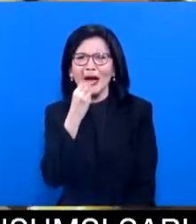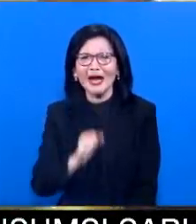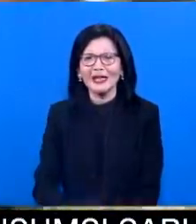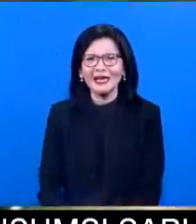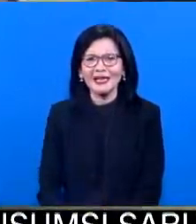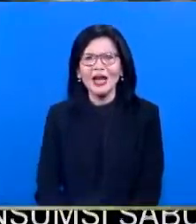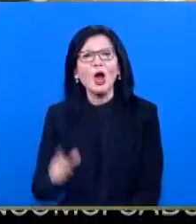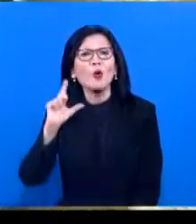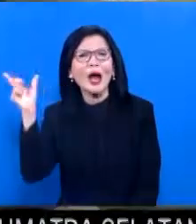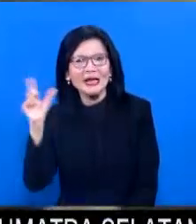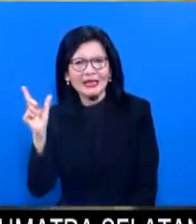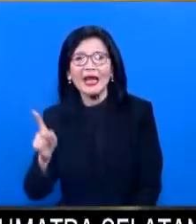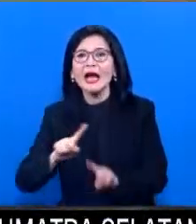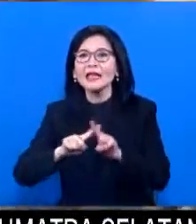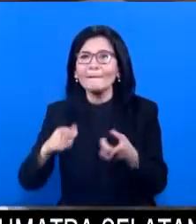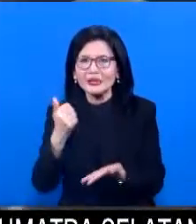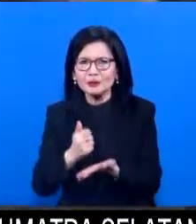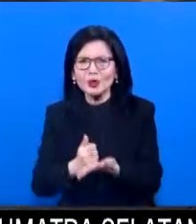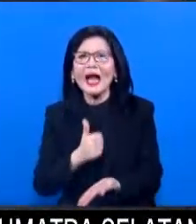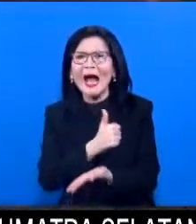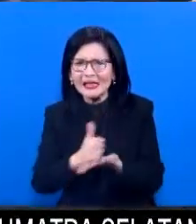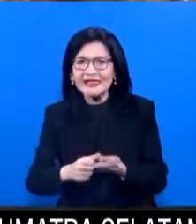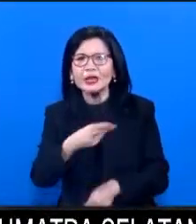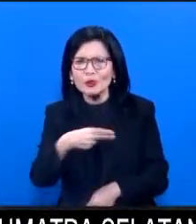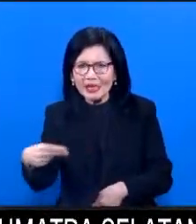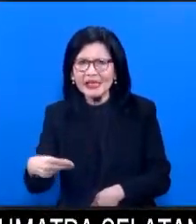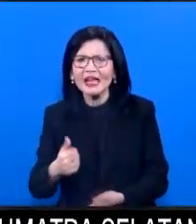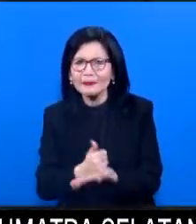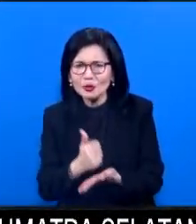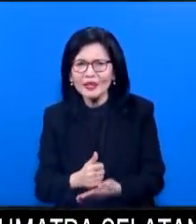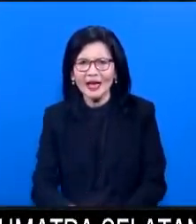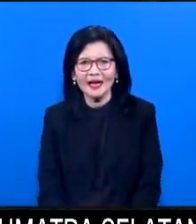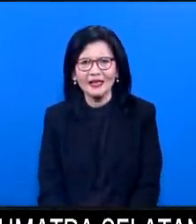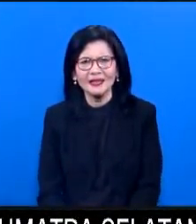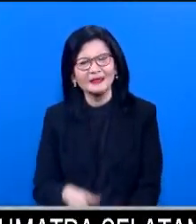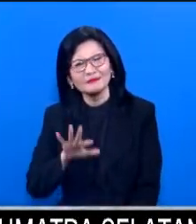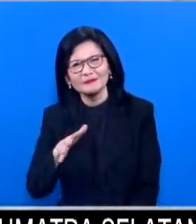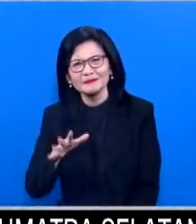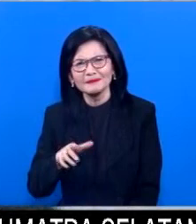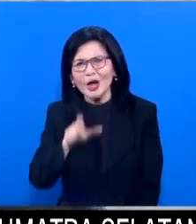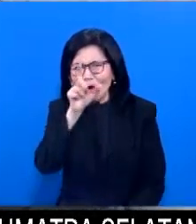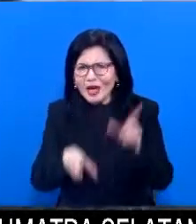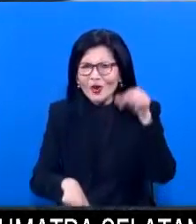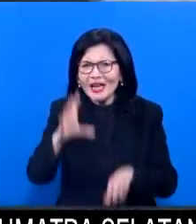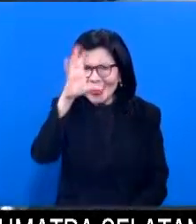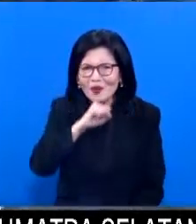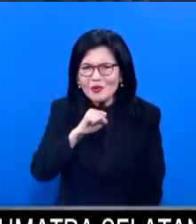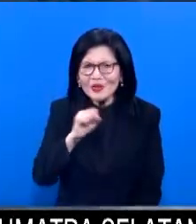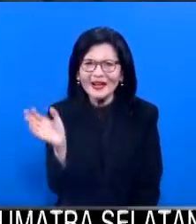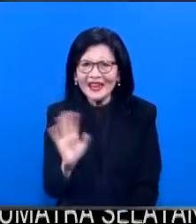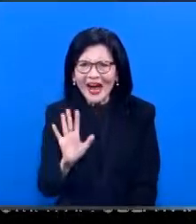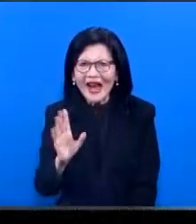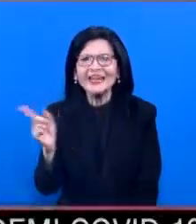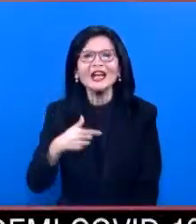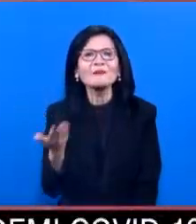ya. Tapi sebenarnya ini makanan asli Indonesia loh. Kira-kira warga tahu nggak nih makanan ini asalnya